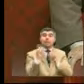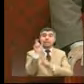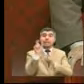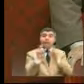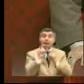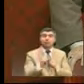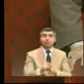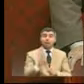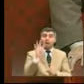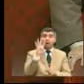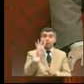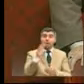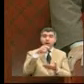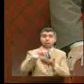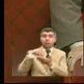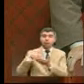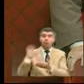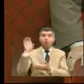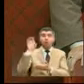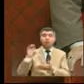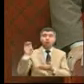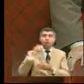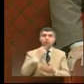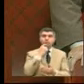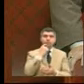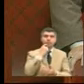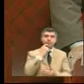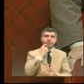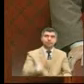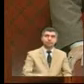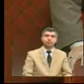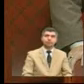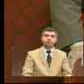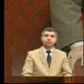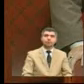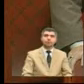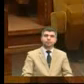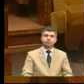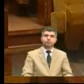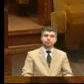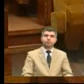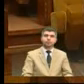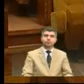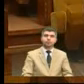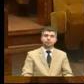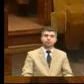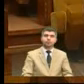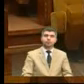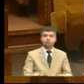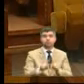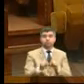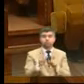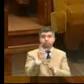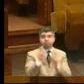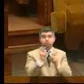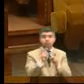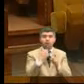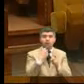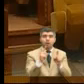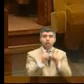4 في أوروبا 4 مليون. نعم سيدي، أكثرية ديال الجالية كدوز على